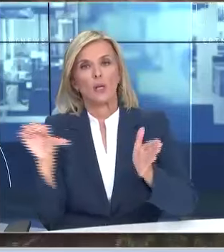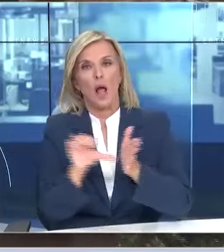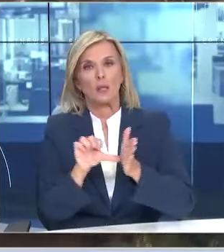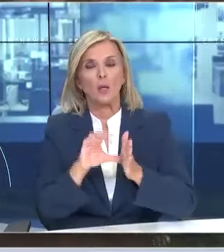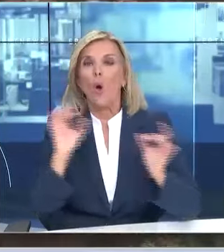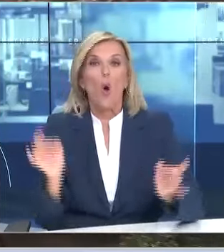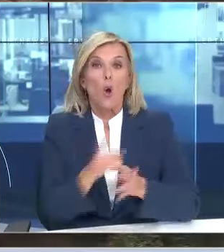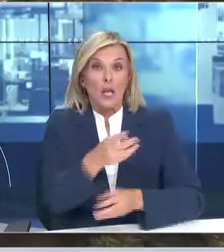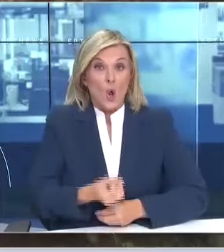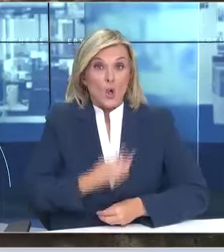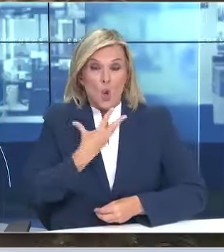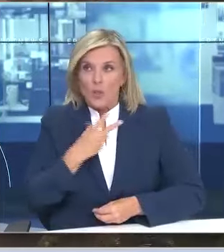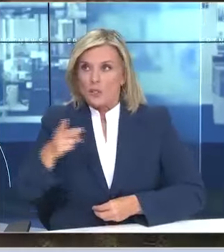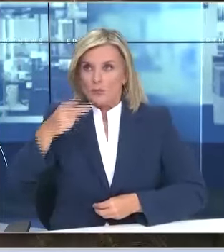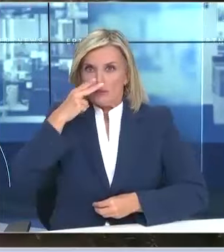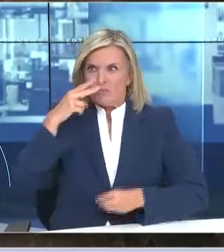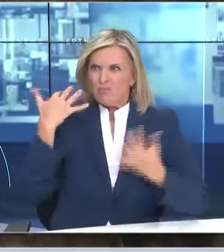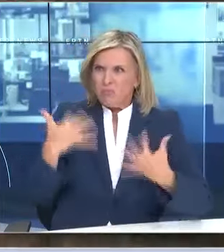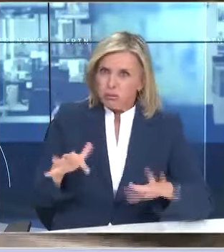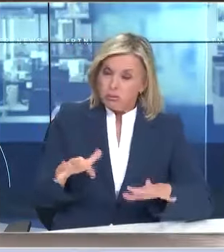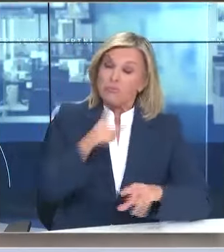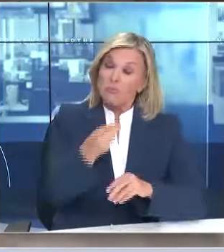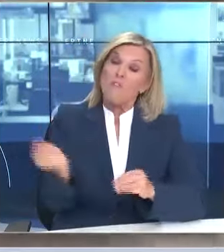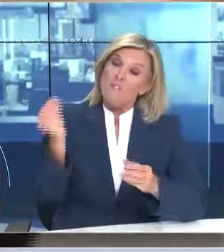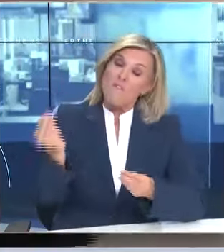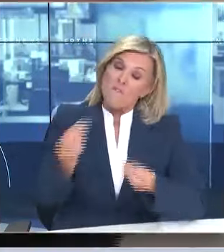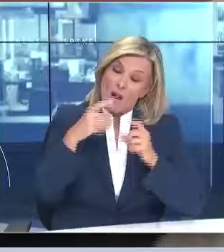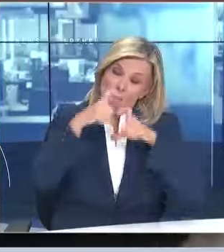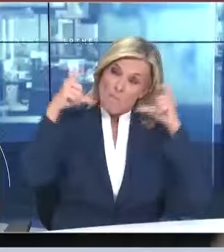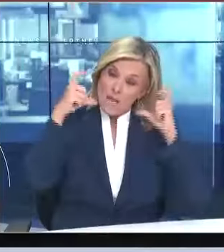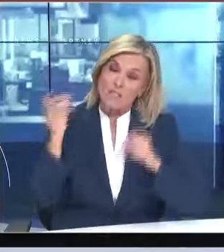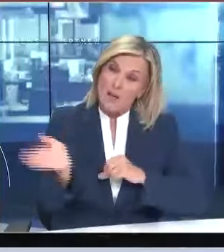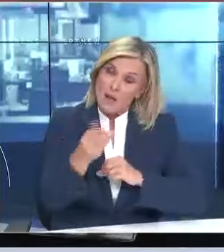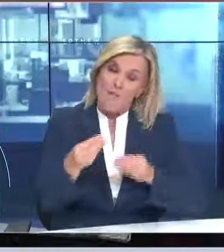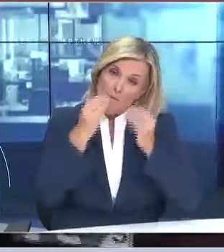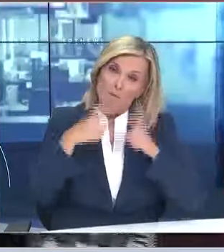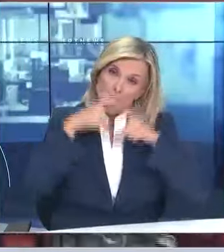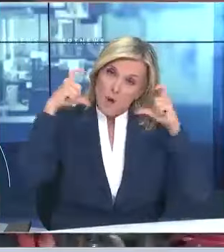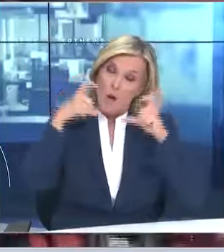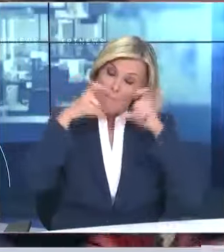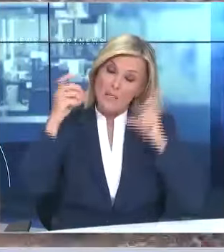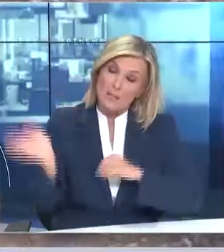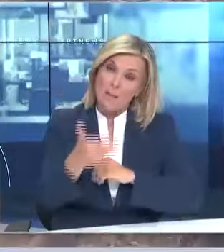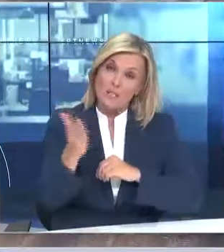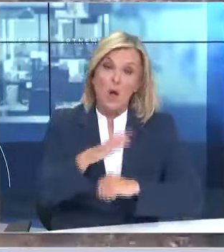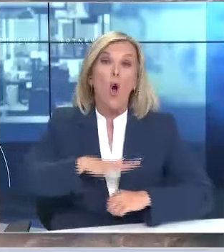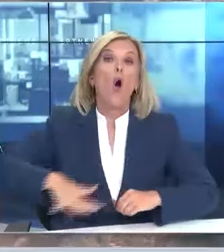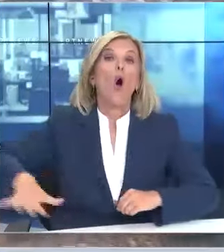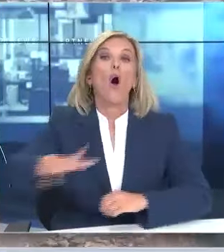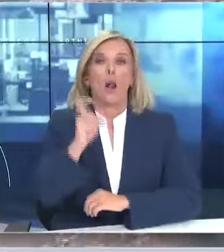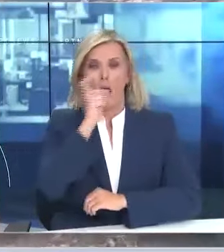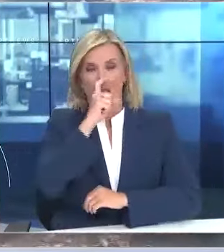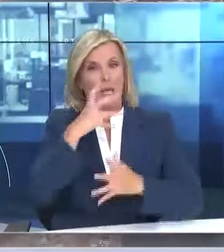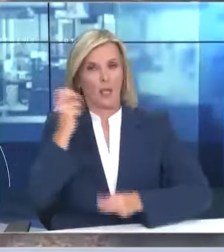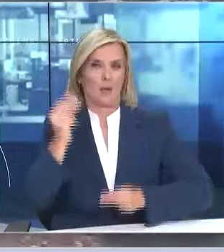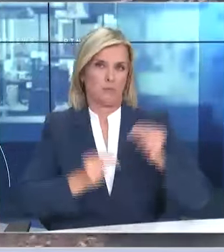όπου κάποιος νιώθει ότι υπάρχει αυτή η επιβάρυνση. Νομίζω και σε όλες τις περιοχές της. Υπάρχει αυξημένη επιβάρυνση σε όλη την Αττική, κύριε καθηγητά.